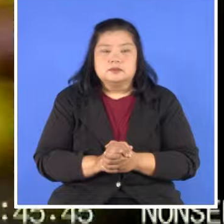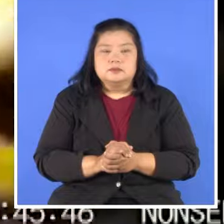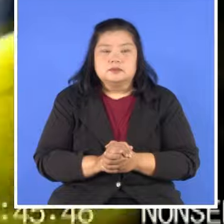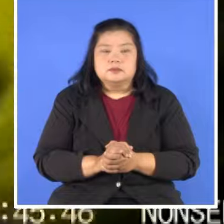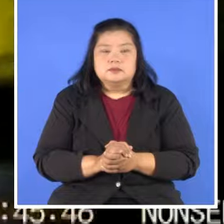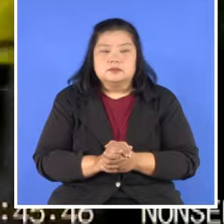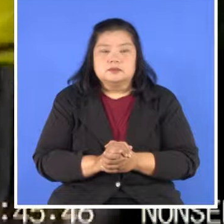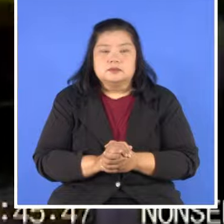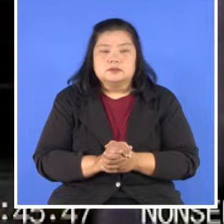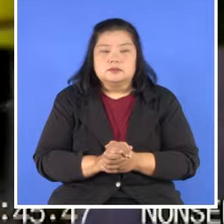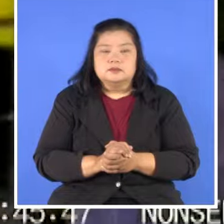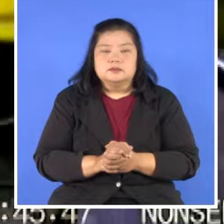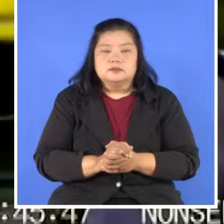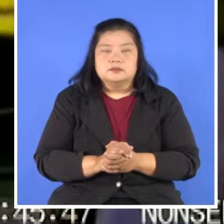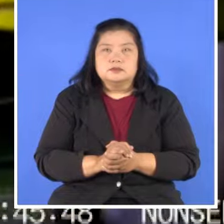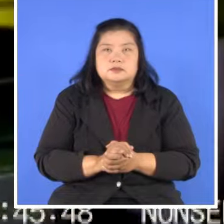ช่ไหมดันพิษ